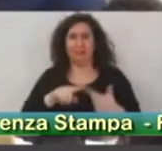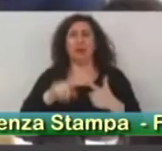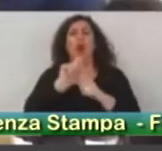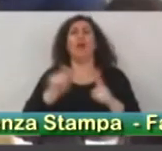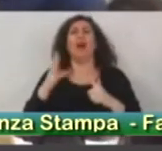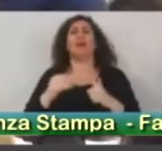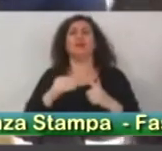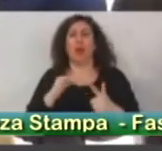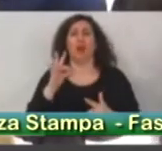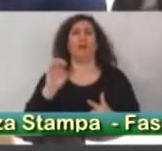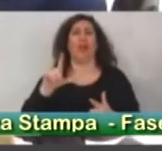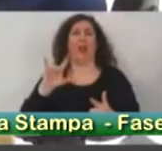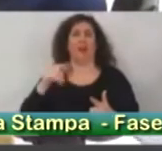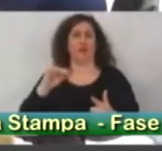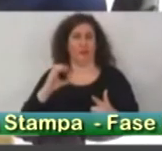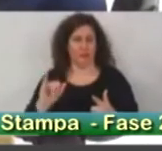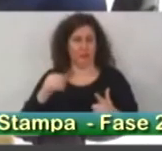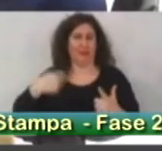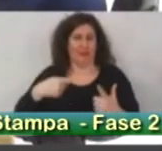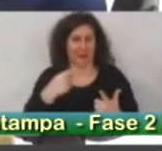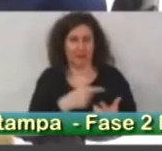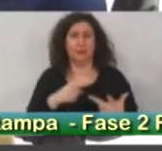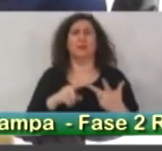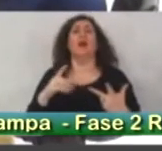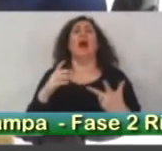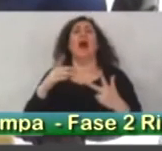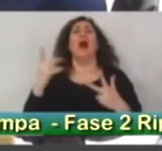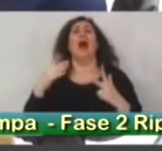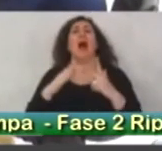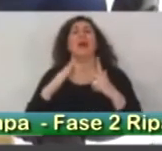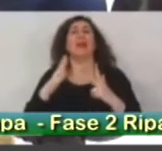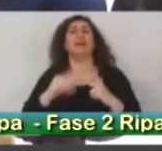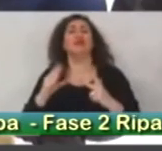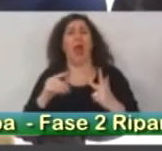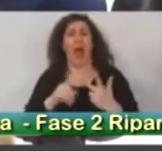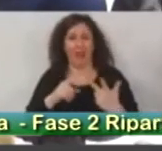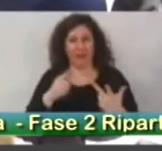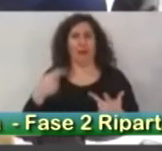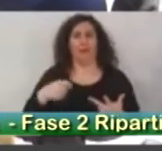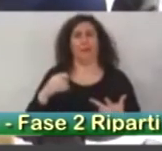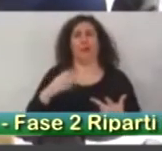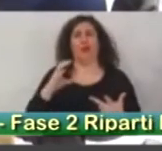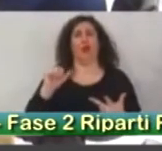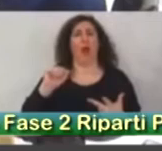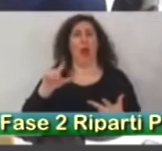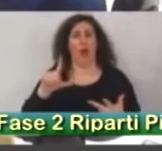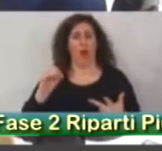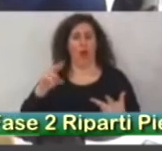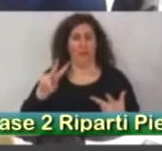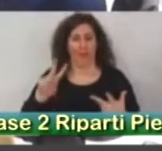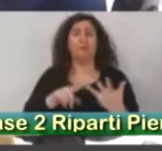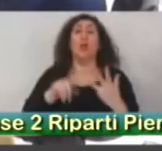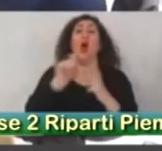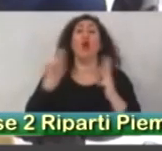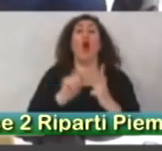Giorgio Felici, a nome di Casa Artigiani, che ha qua la sua presidente Francesca Coalova, a nome di Confcommercio, che